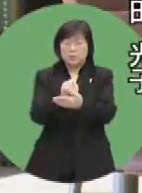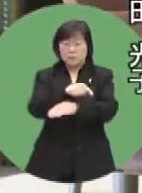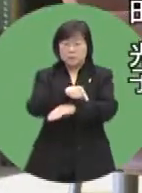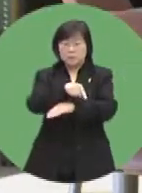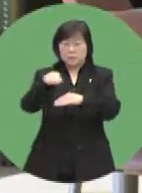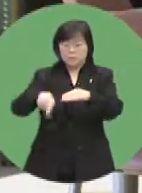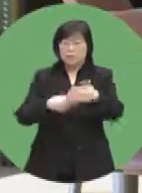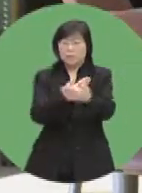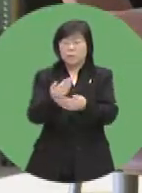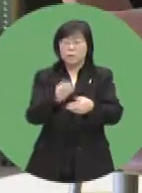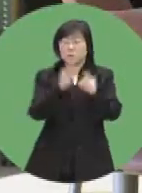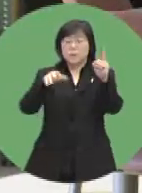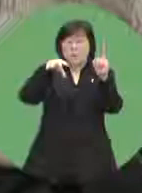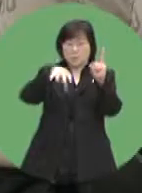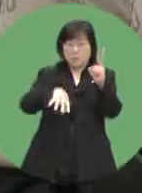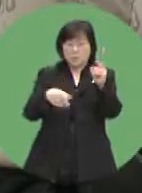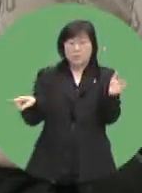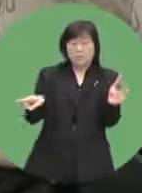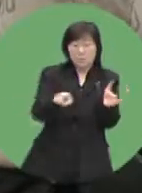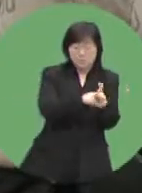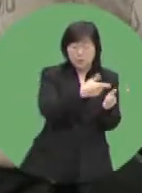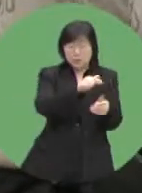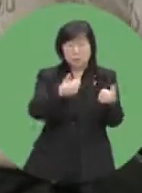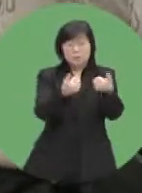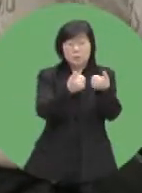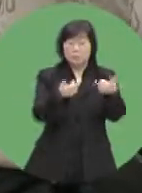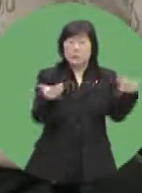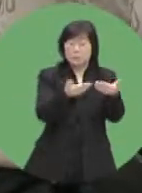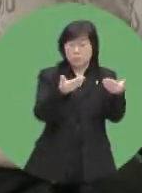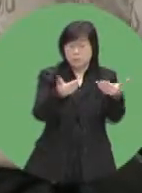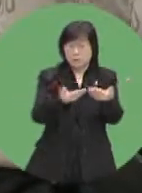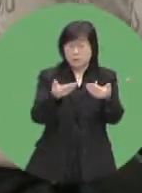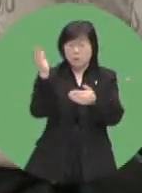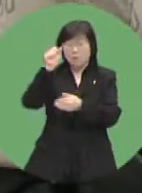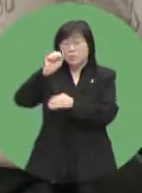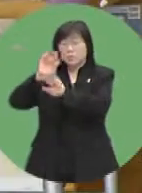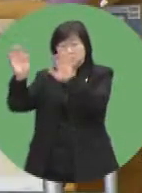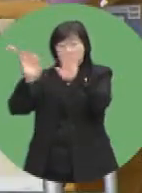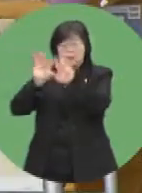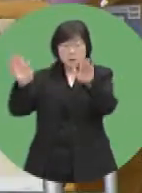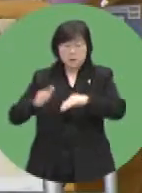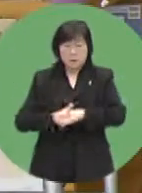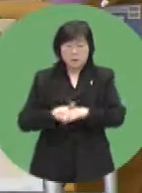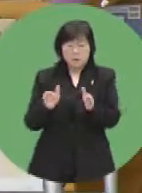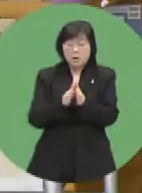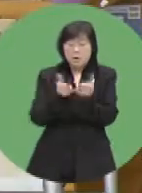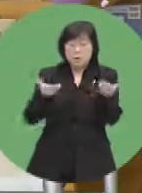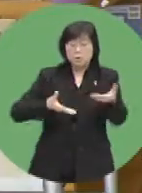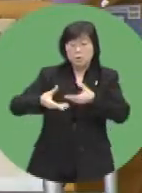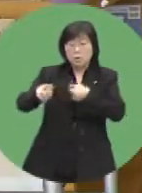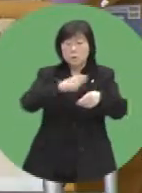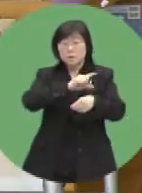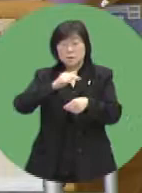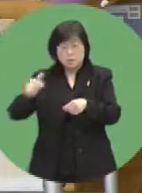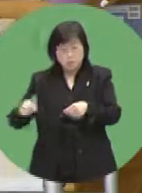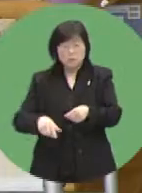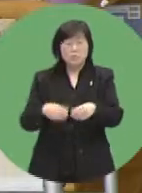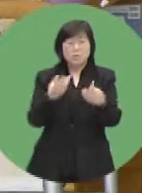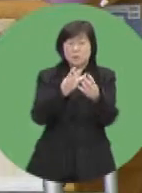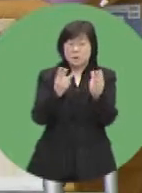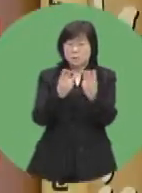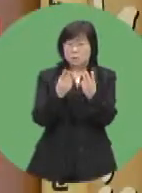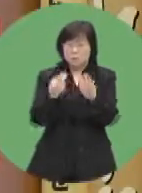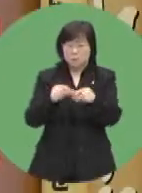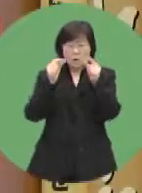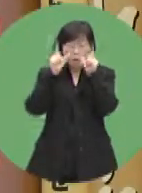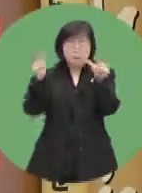ター。これまで各種相談業務や講座の開催、図書の貸し出しなど数多く